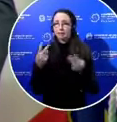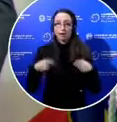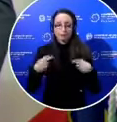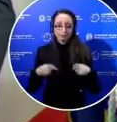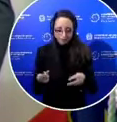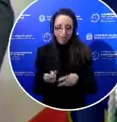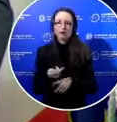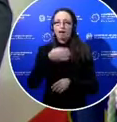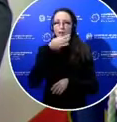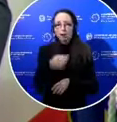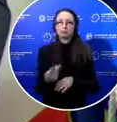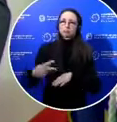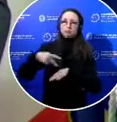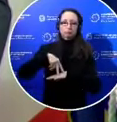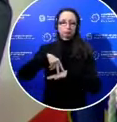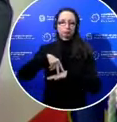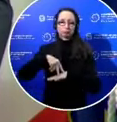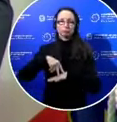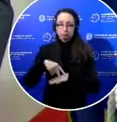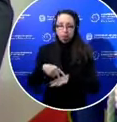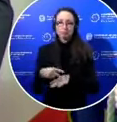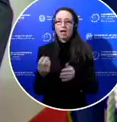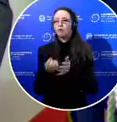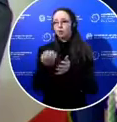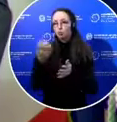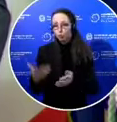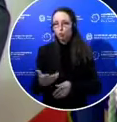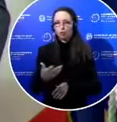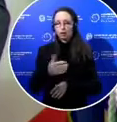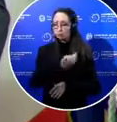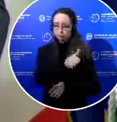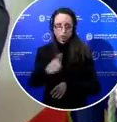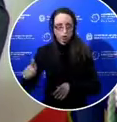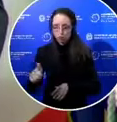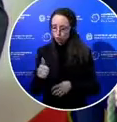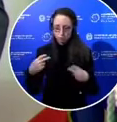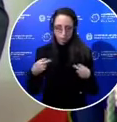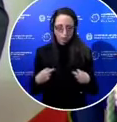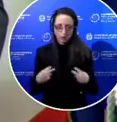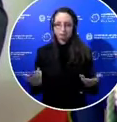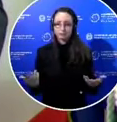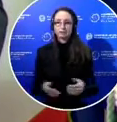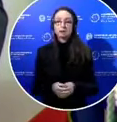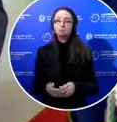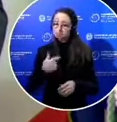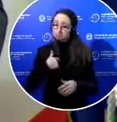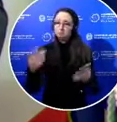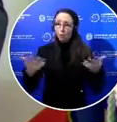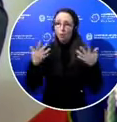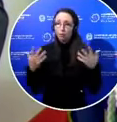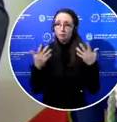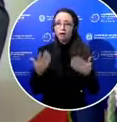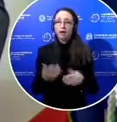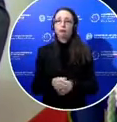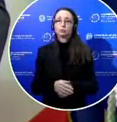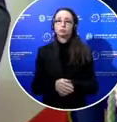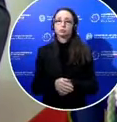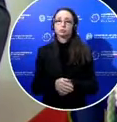anche da molte avventure individuali della vita. E sono contento per chi, anche